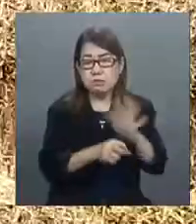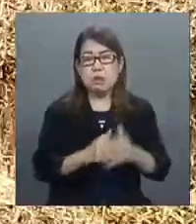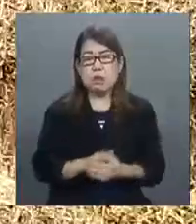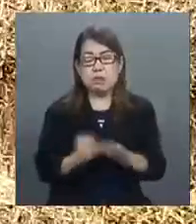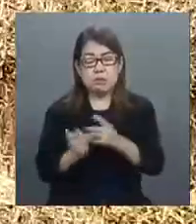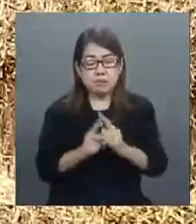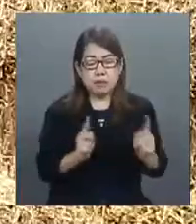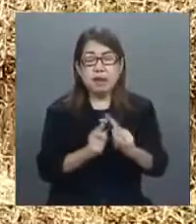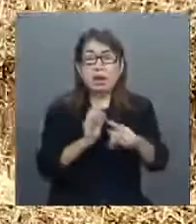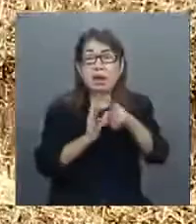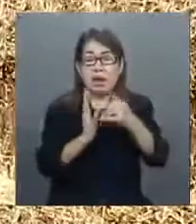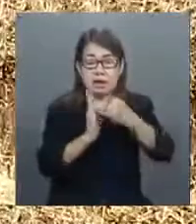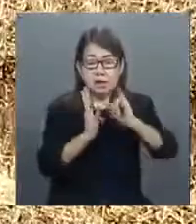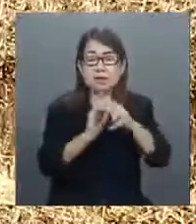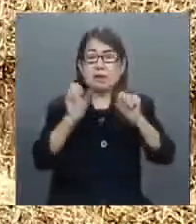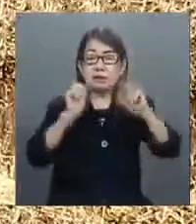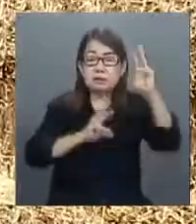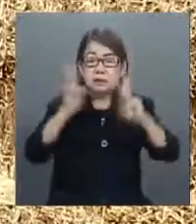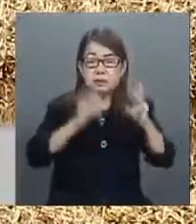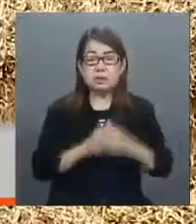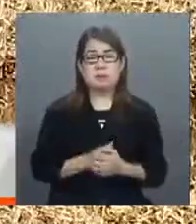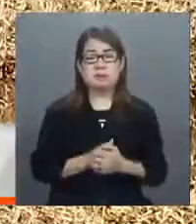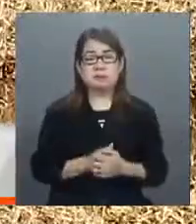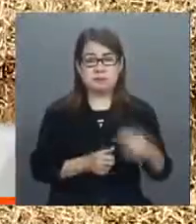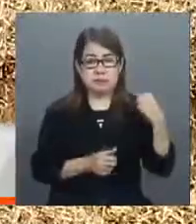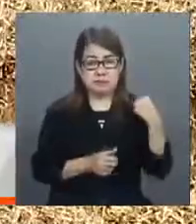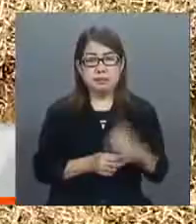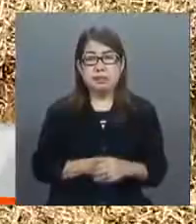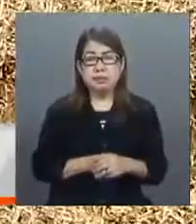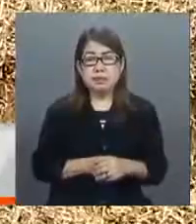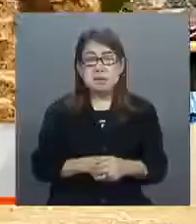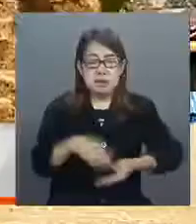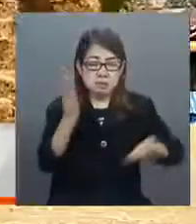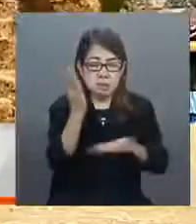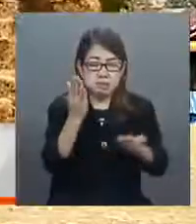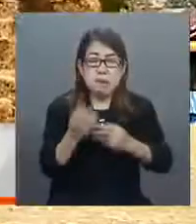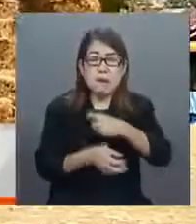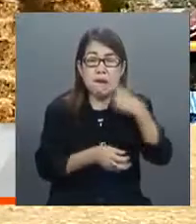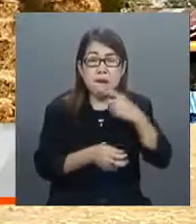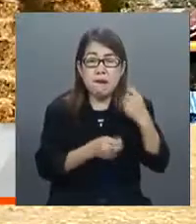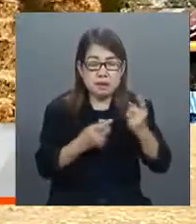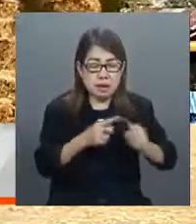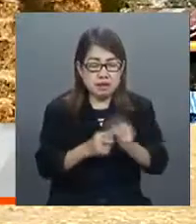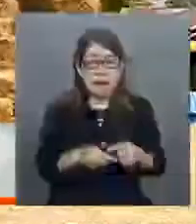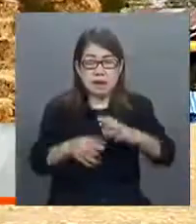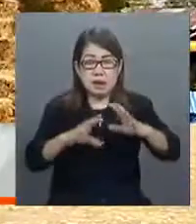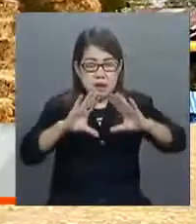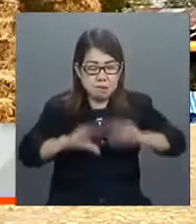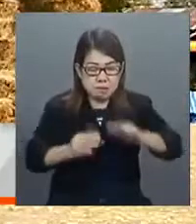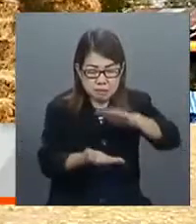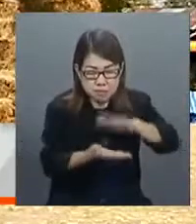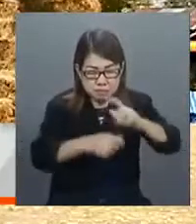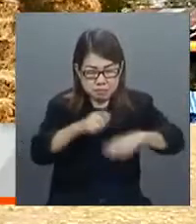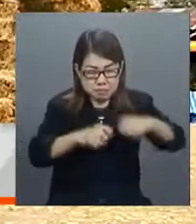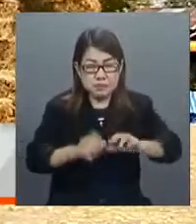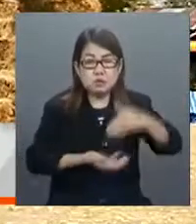นะครับชาวบ้านตำบลวังมหาอำเภอท่าตะโกเร่งทำฟางอัดก้อนส่งขายให้กับผู้เลี้ยงวัวนมทั้งในจังหวัดนครสวรรค์และใกล้